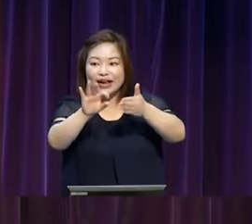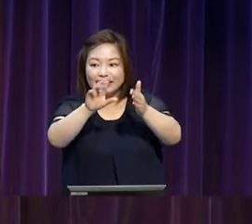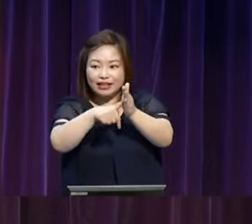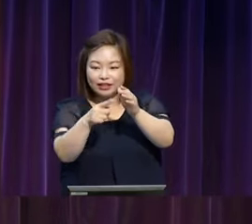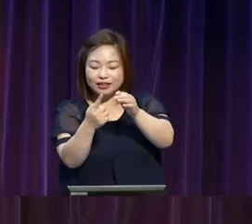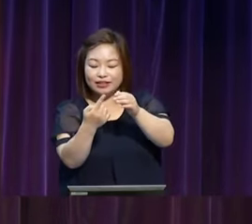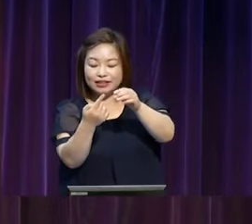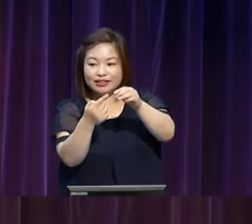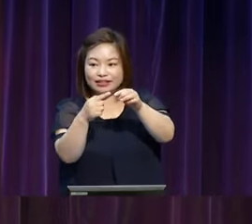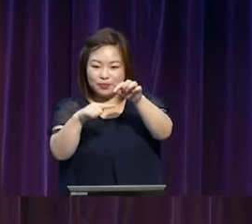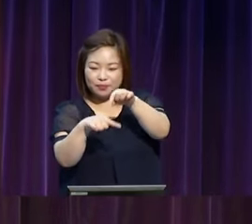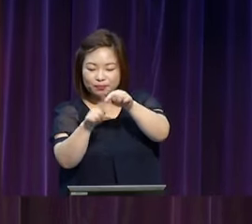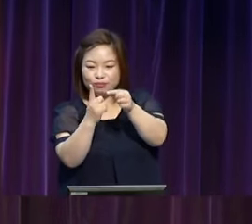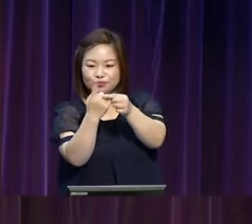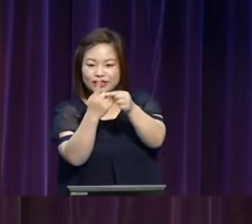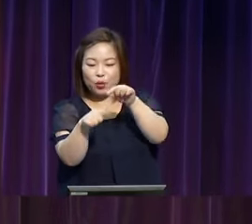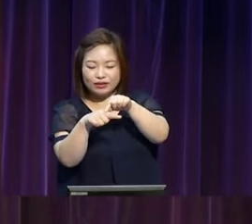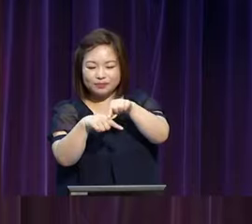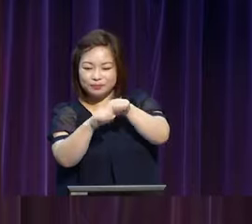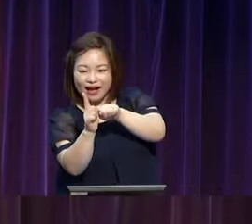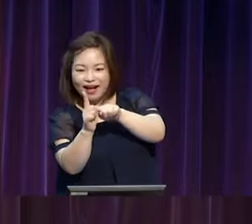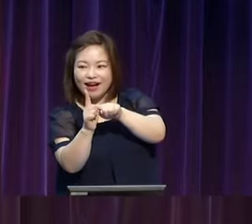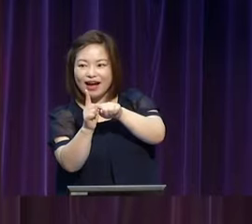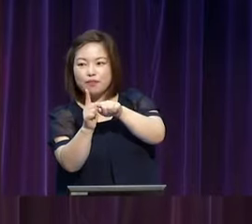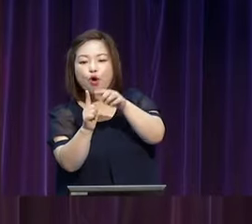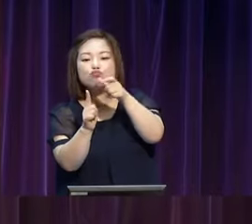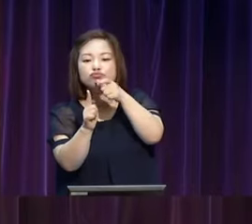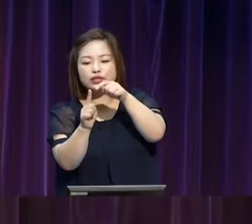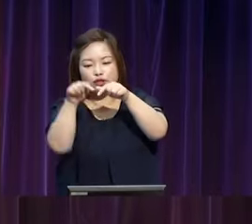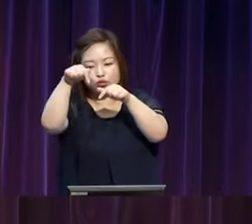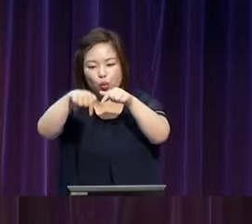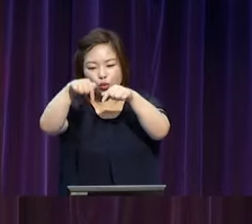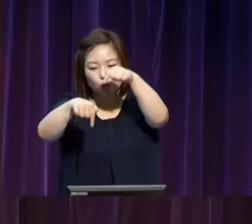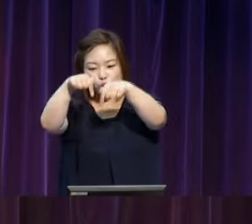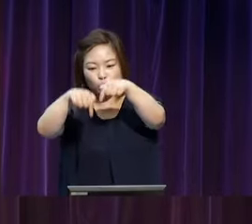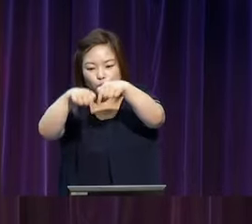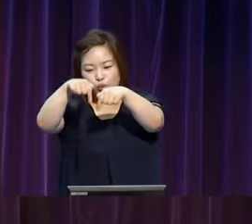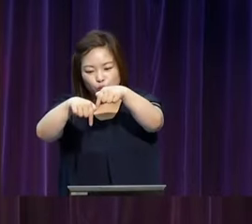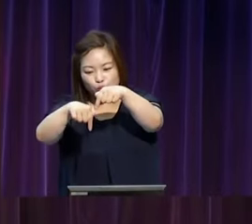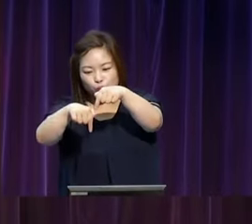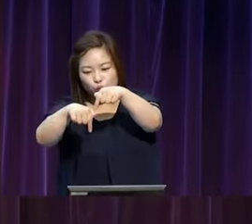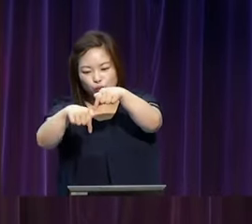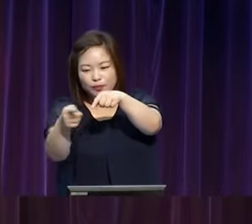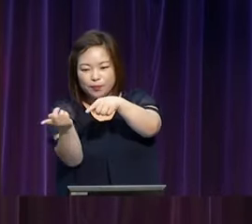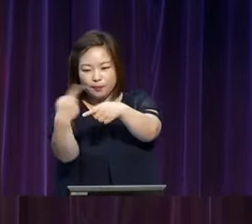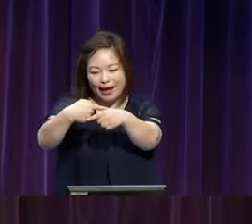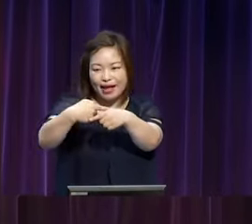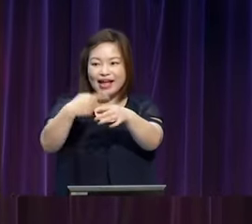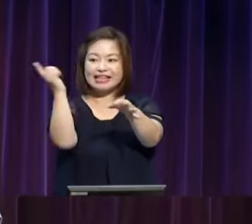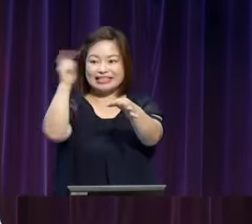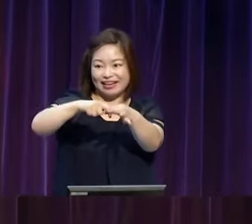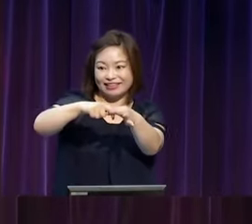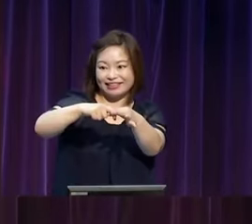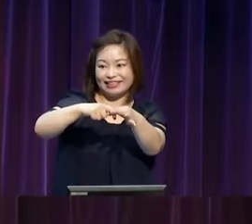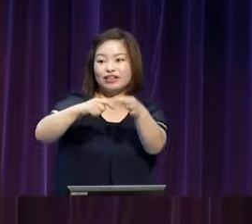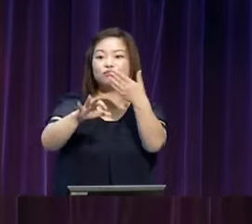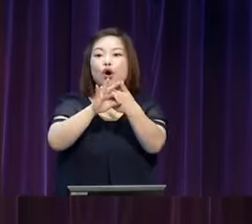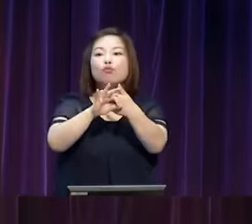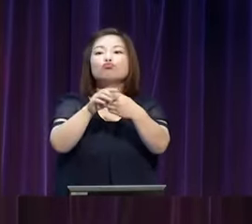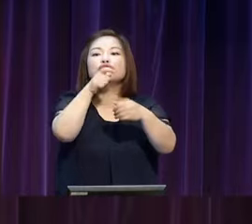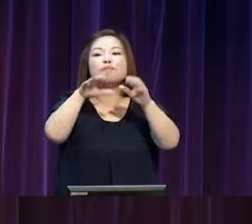올려요. 그러면 물이 나와. 그리고 꼭지를 딱 내려놓으면 탁 닫혀서 물이 안 나와. 그